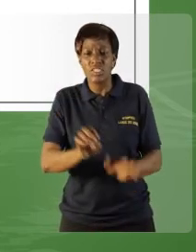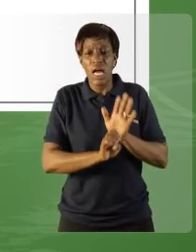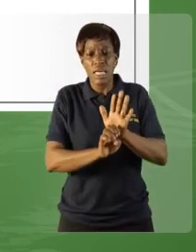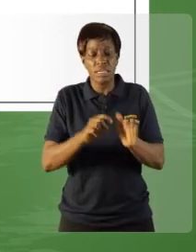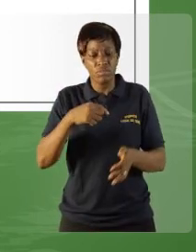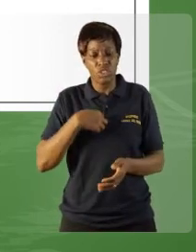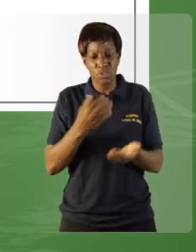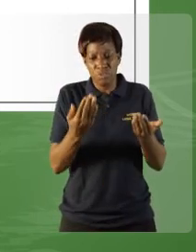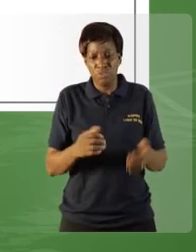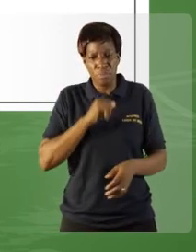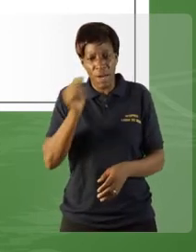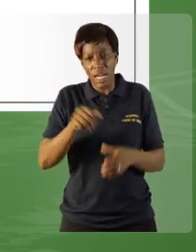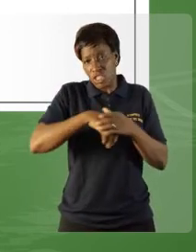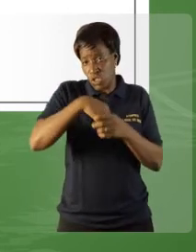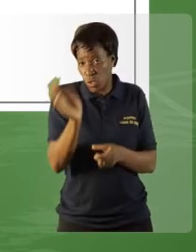pas sortir.